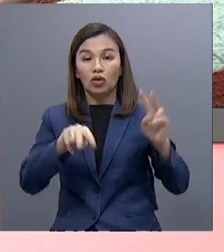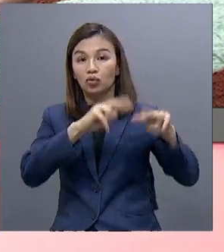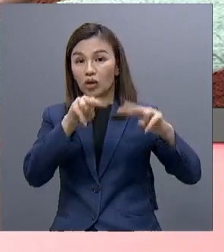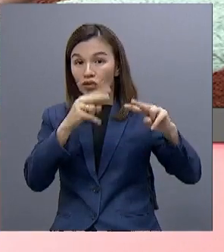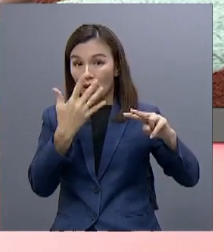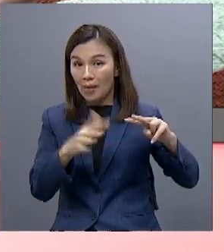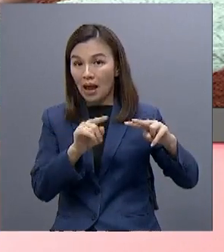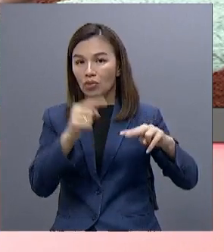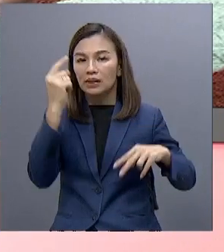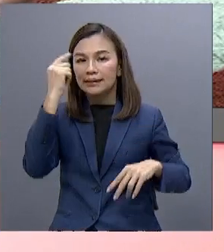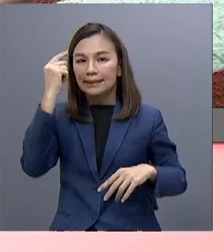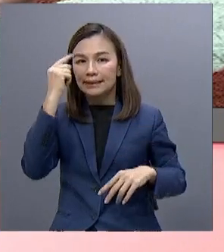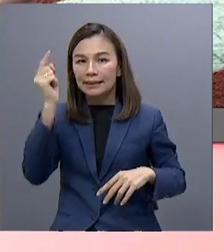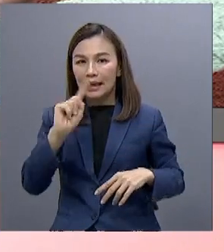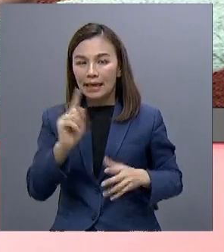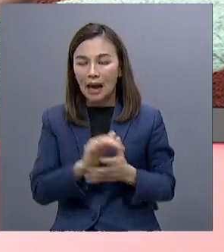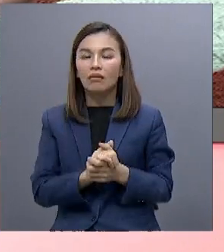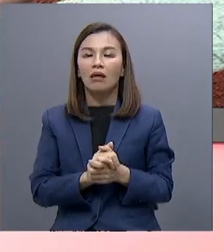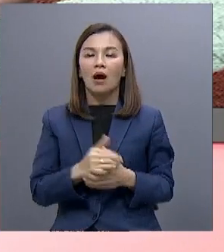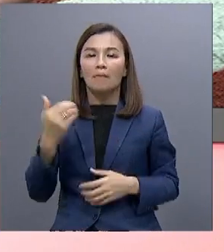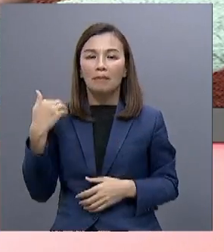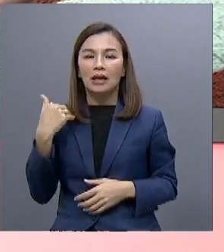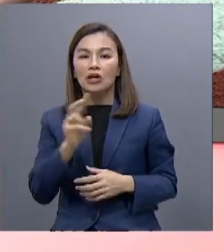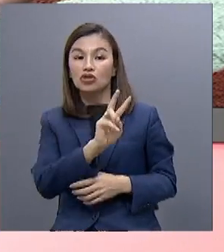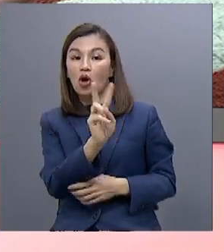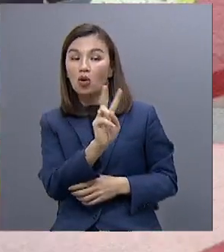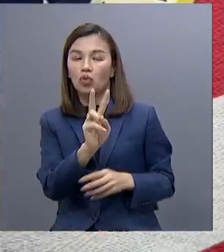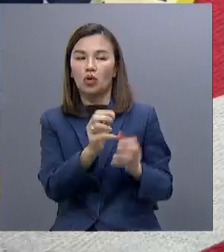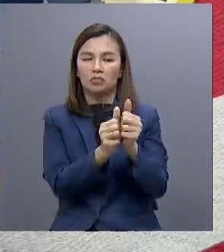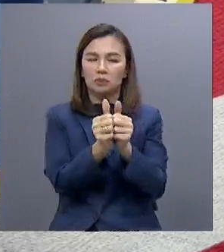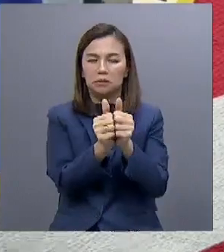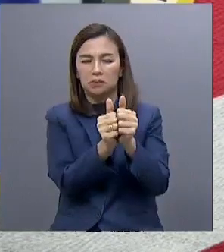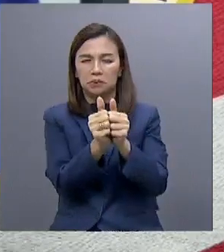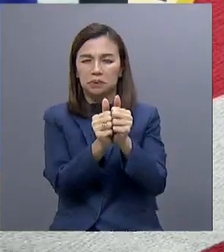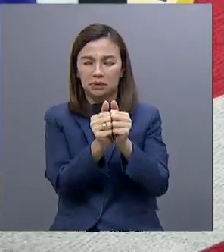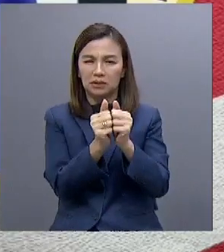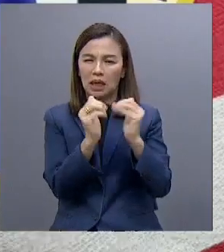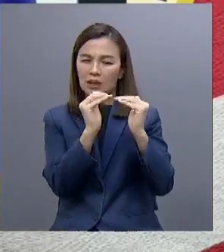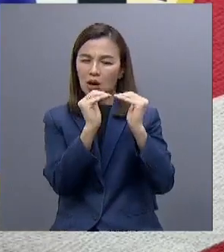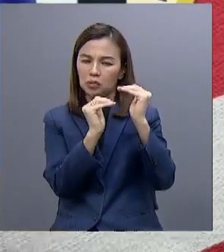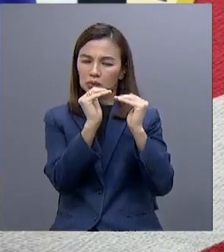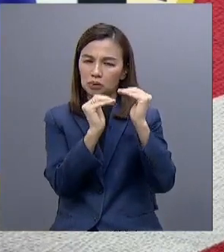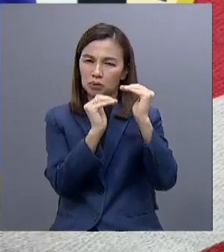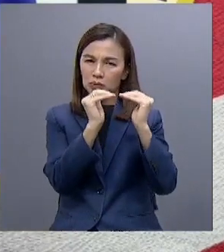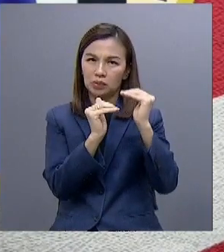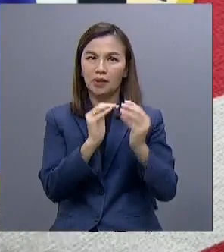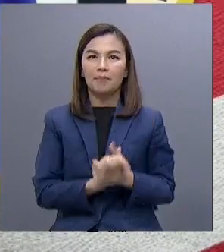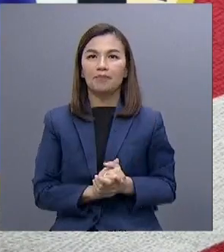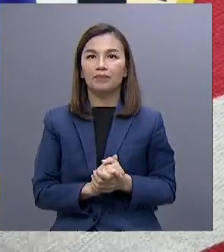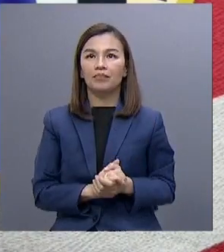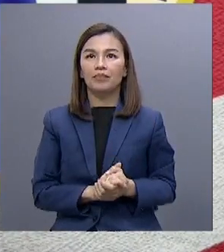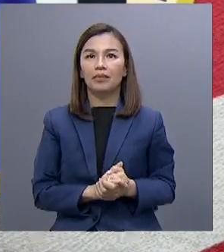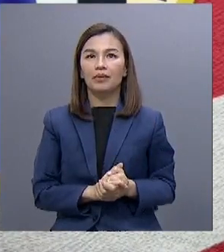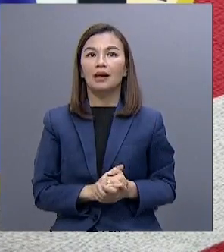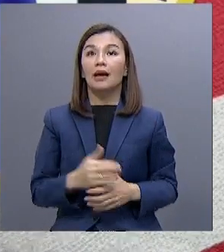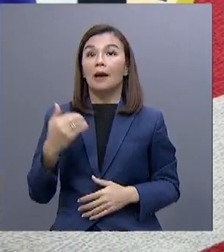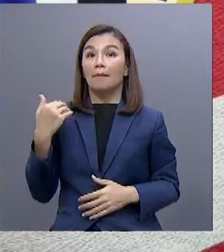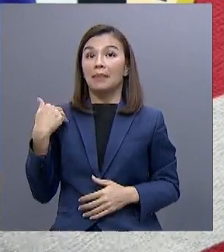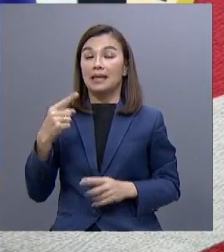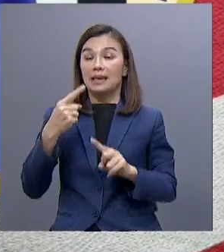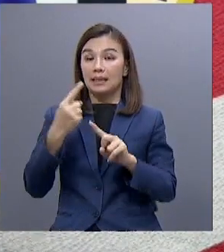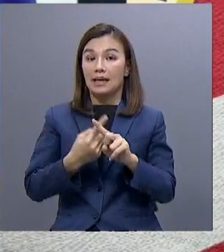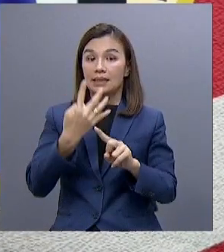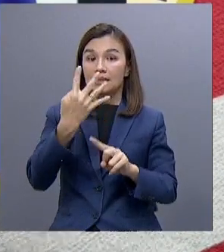ดูเหมือนว่าทรัมป์และไบเดนยังคงสูสีกันมากค่ะผลการสำรวจของ Pรีเสิร์ช Centerเมื่อเดือน